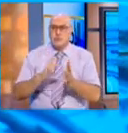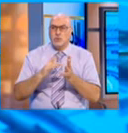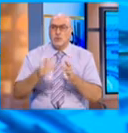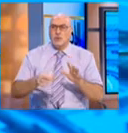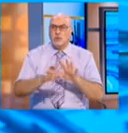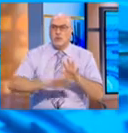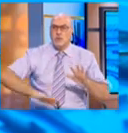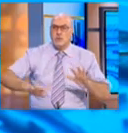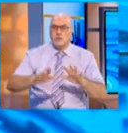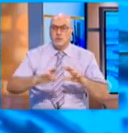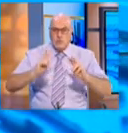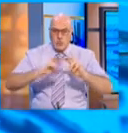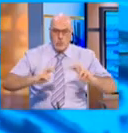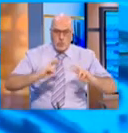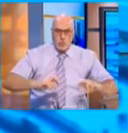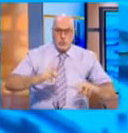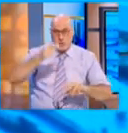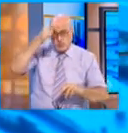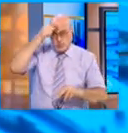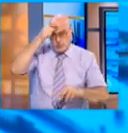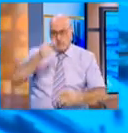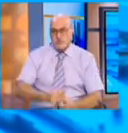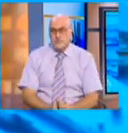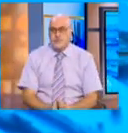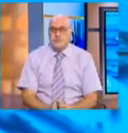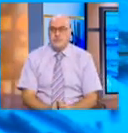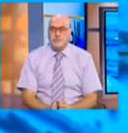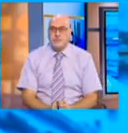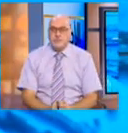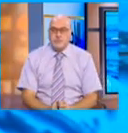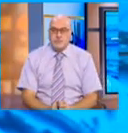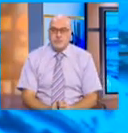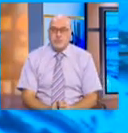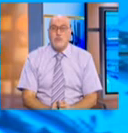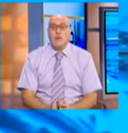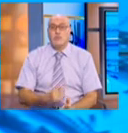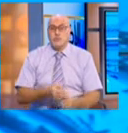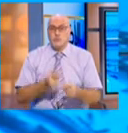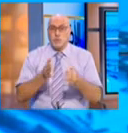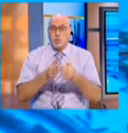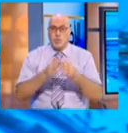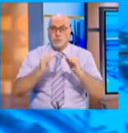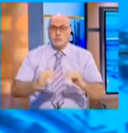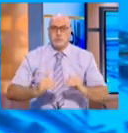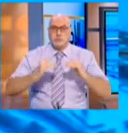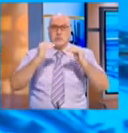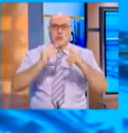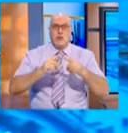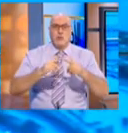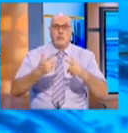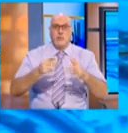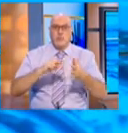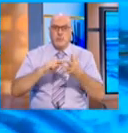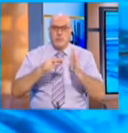للمحيطات الاستكشافية في تونس. الطلب على تطوير قدرة الربط البيني لتدعيم